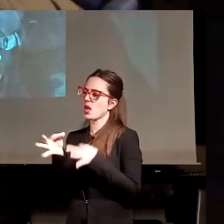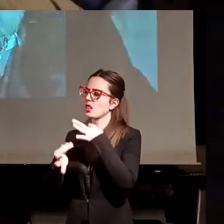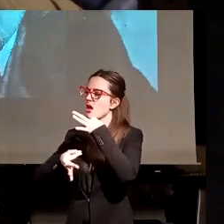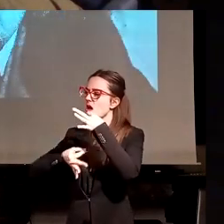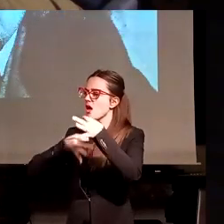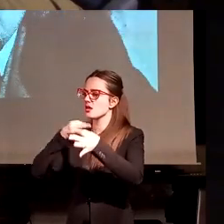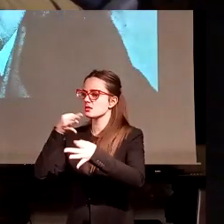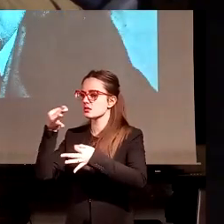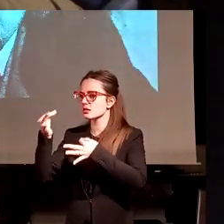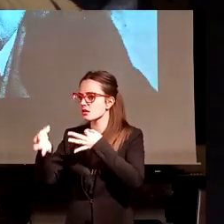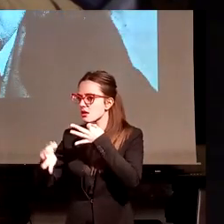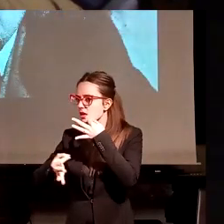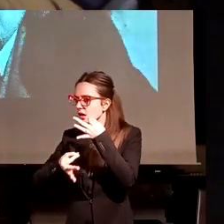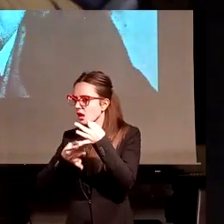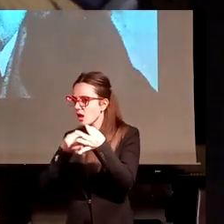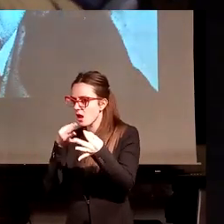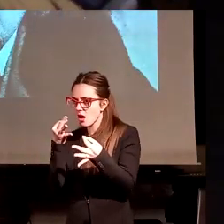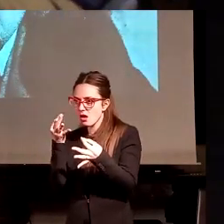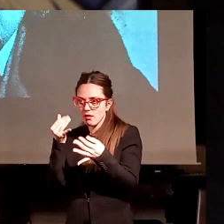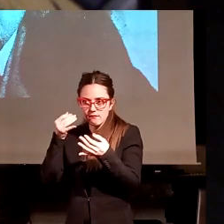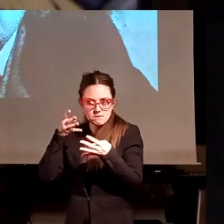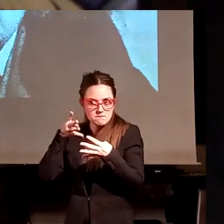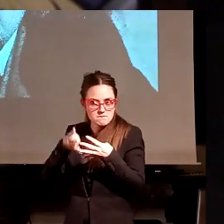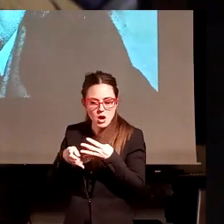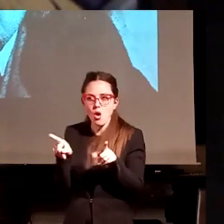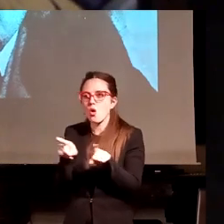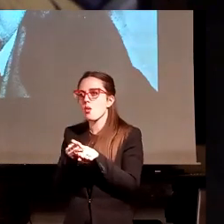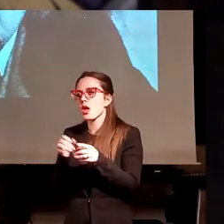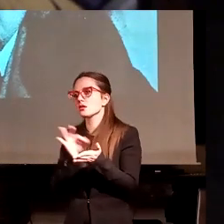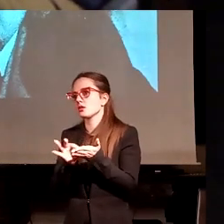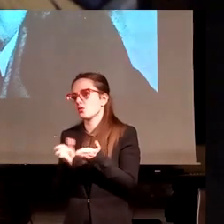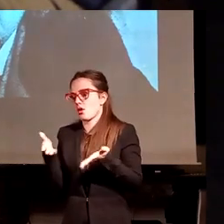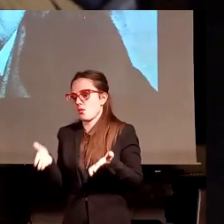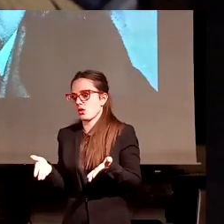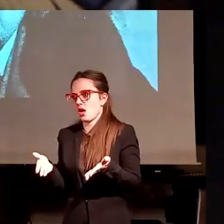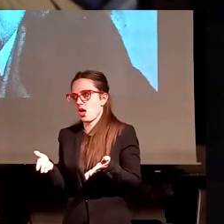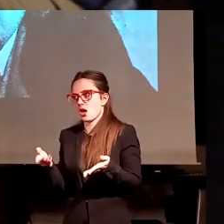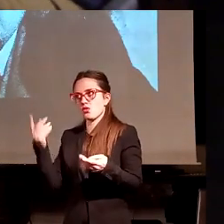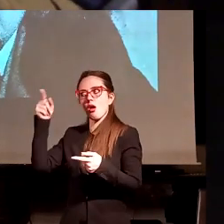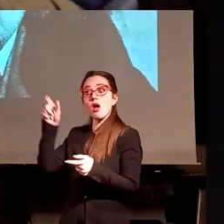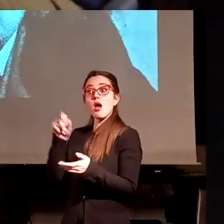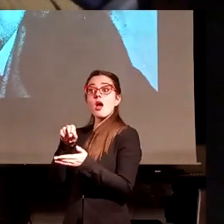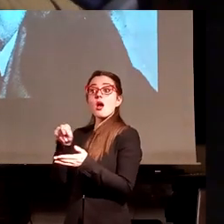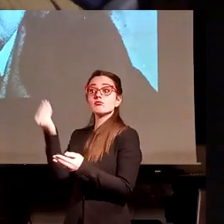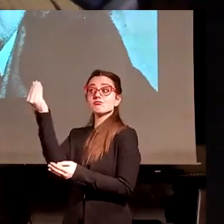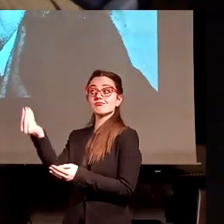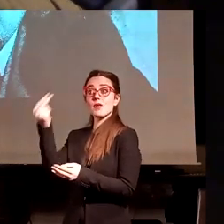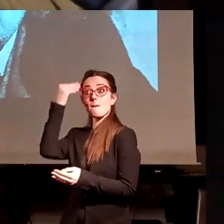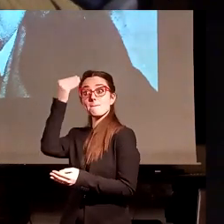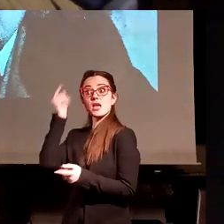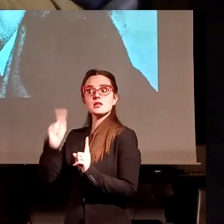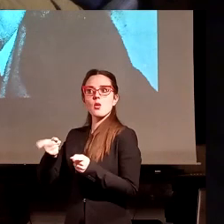realmente come uno scrittore moderno cosa accade nella testa di qualcuno ma uno scrittore di